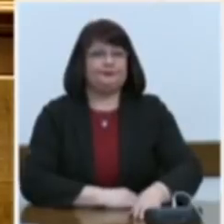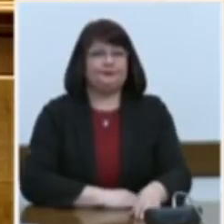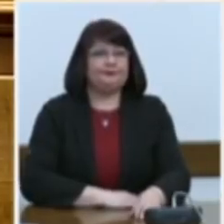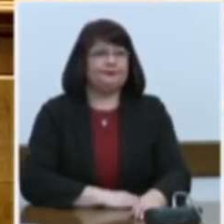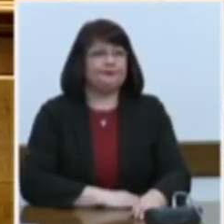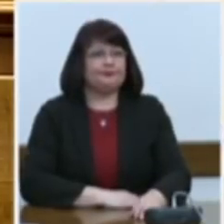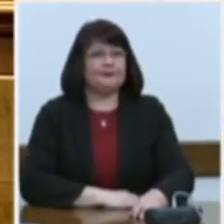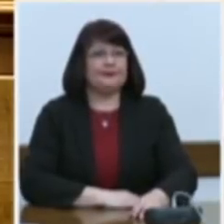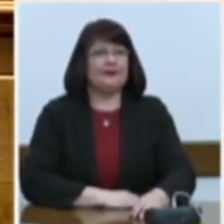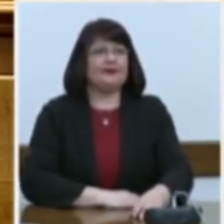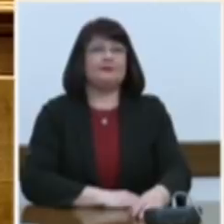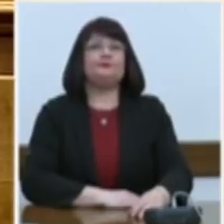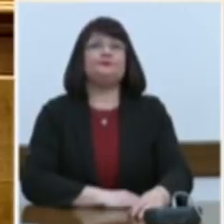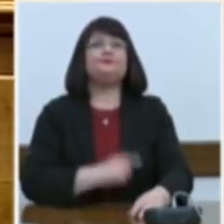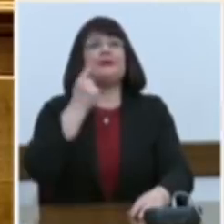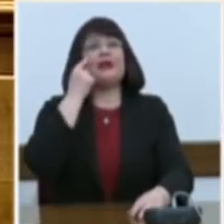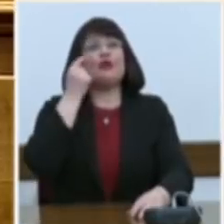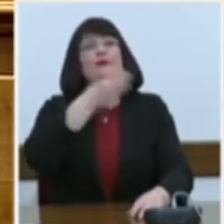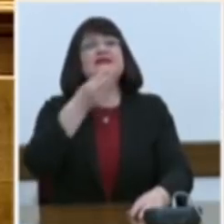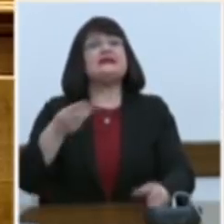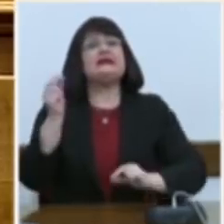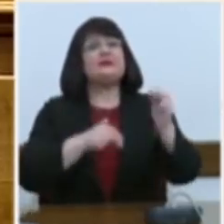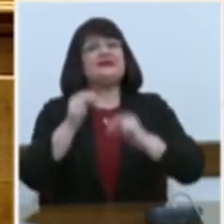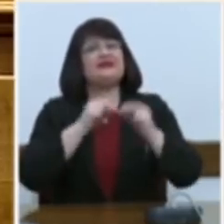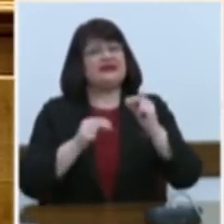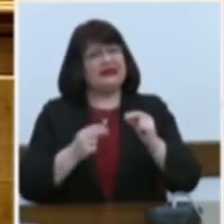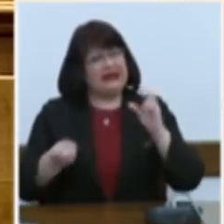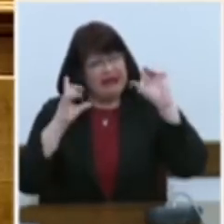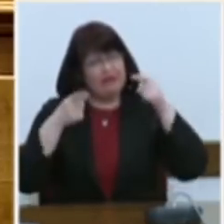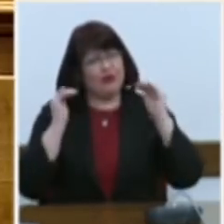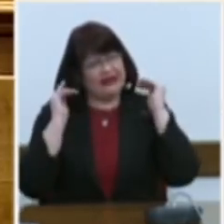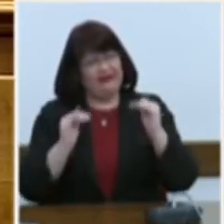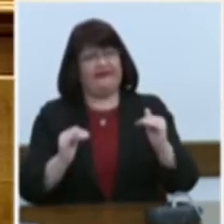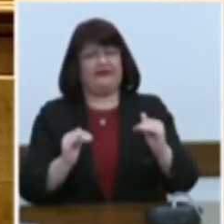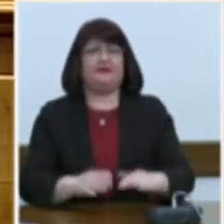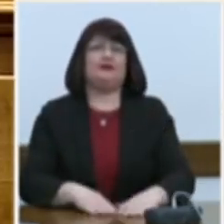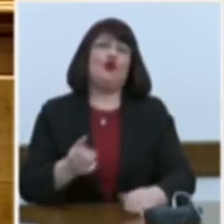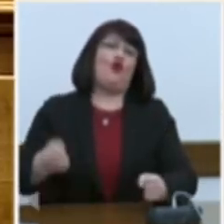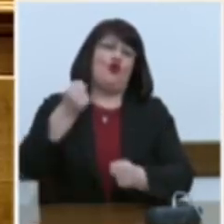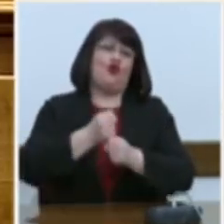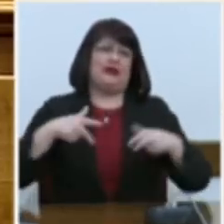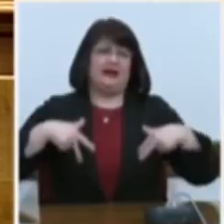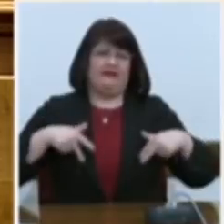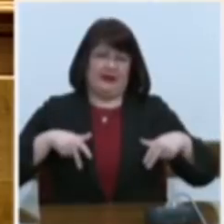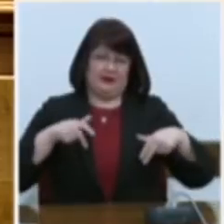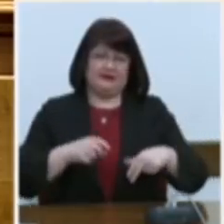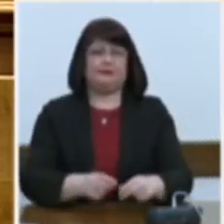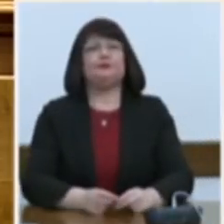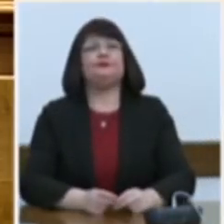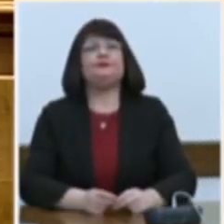ΣΥΡΙΖΑ και τις οποίες, αλίμονο, διατήρησε η Νέα Δημοκρατία όταν έγινε κυβέρνηση.